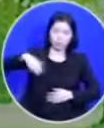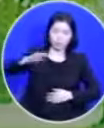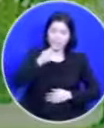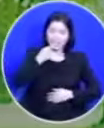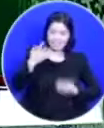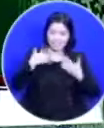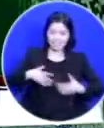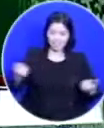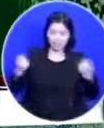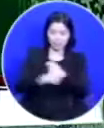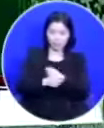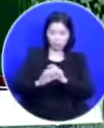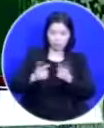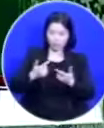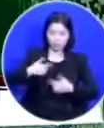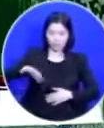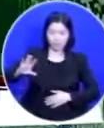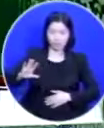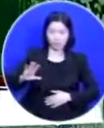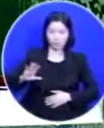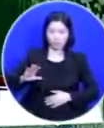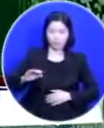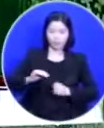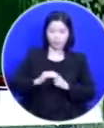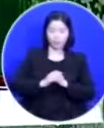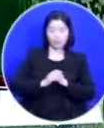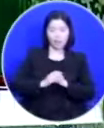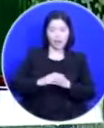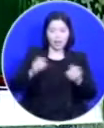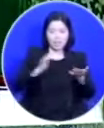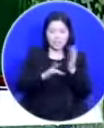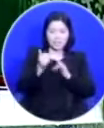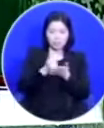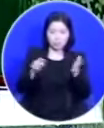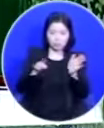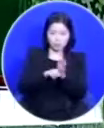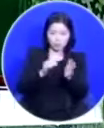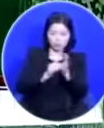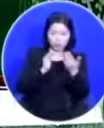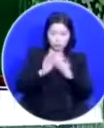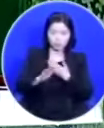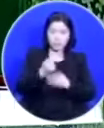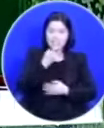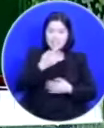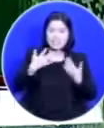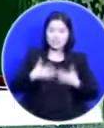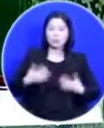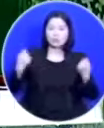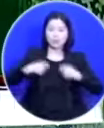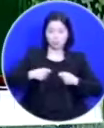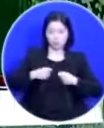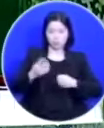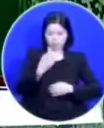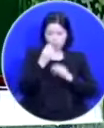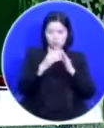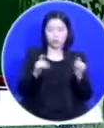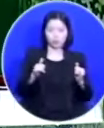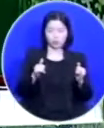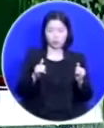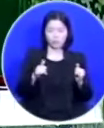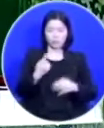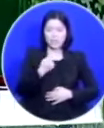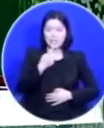믿을 때부터 우리는 이미 이제 흰옷 입고 사는 성도가 되었습니다 흰옷은 예수님 그분을 말하는